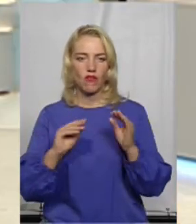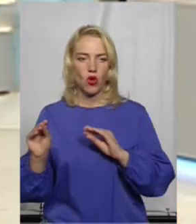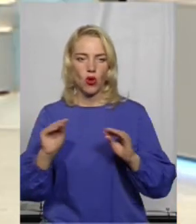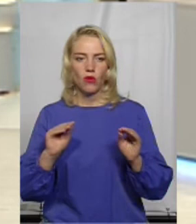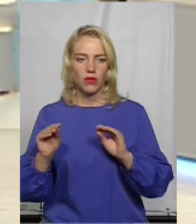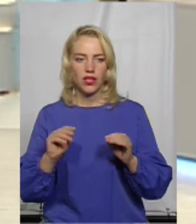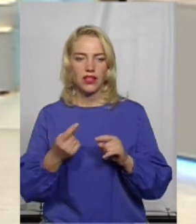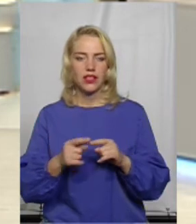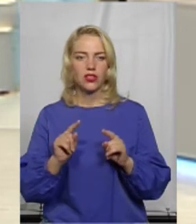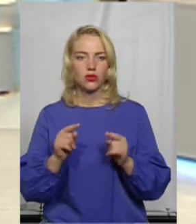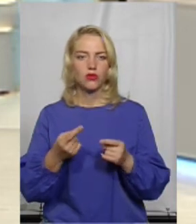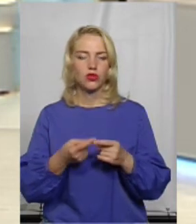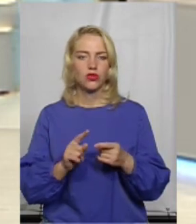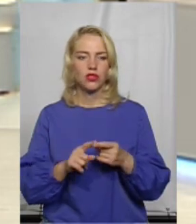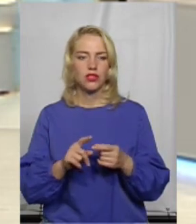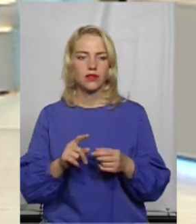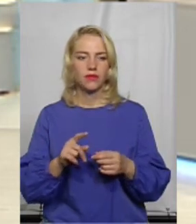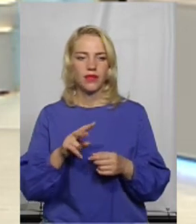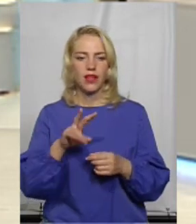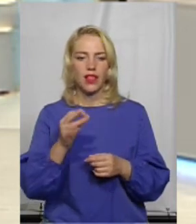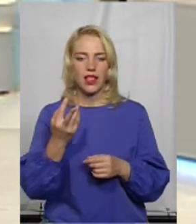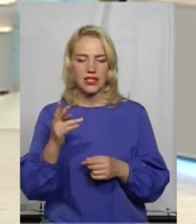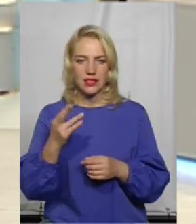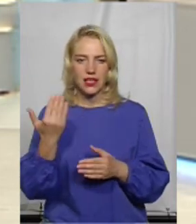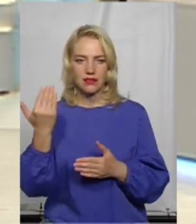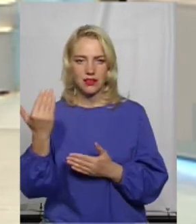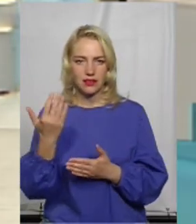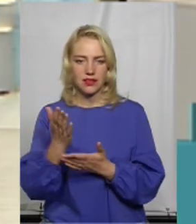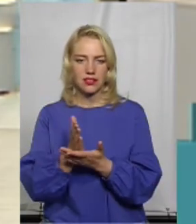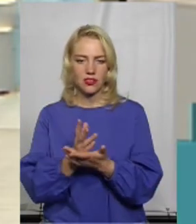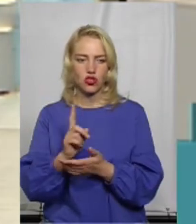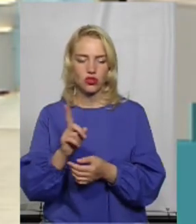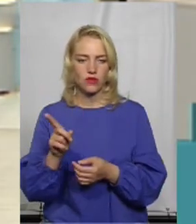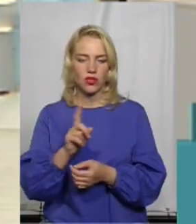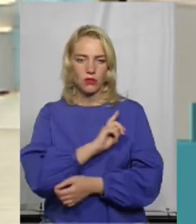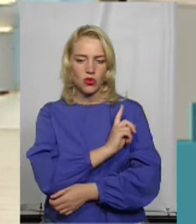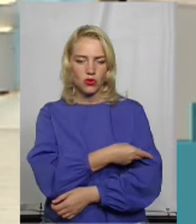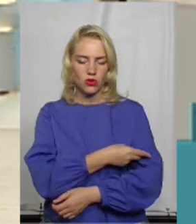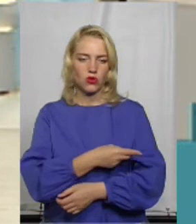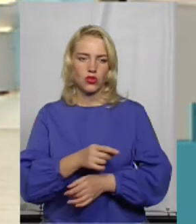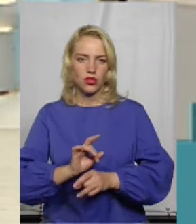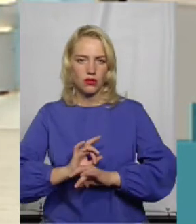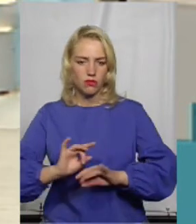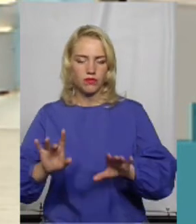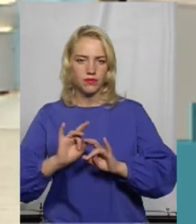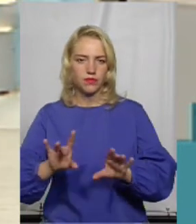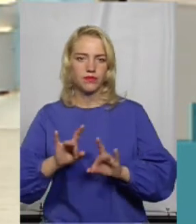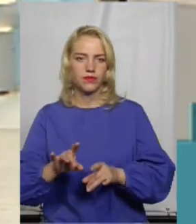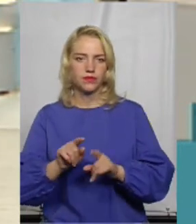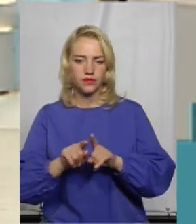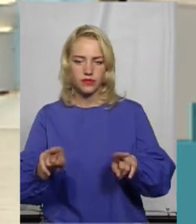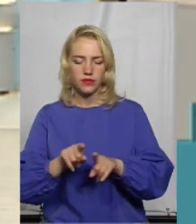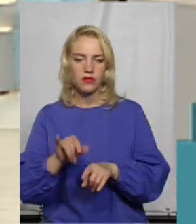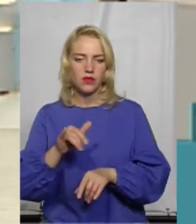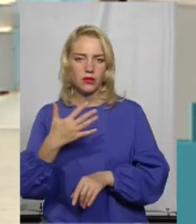бо це Лесіна заслуга, що вона дуже потужну фандрейзингову компанію провела, і тільки